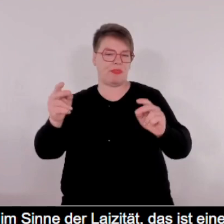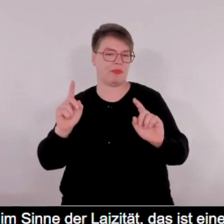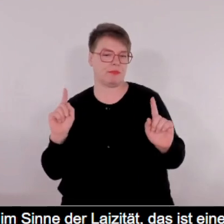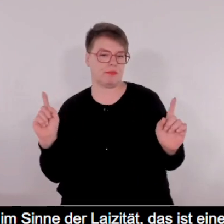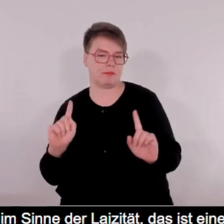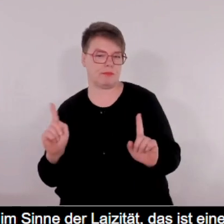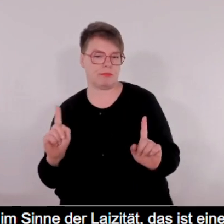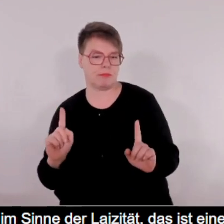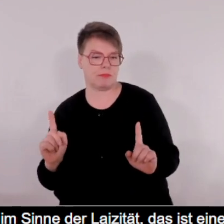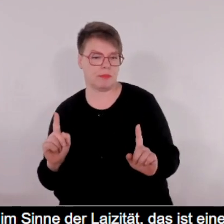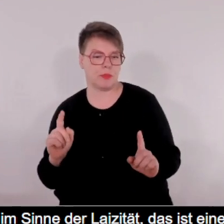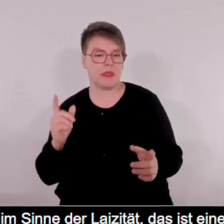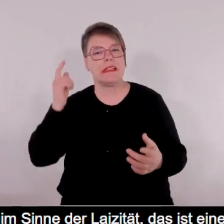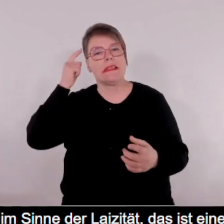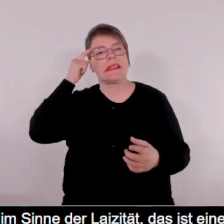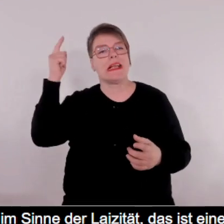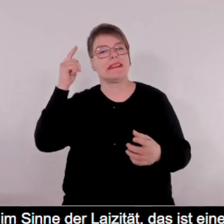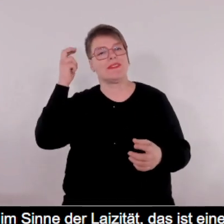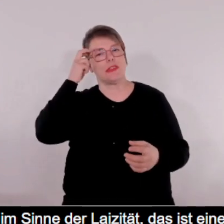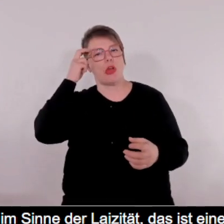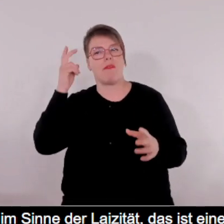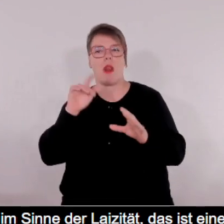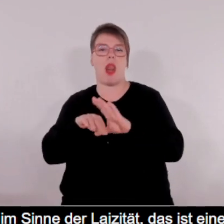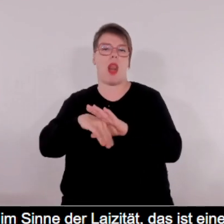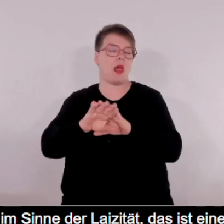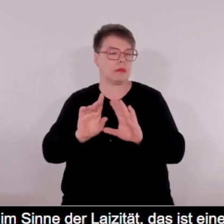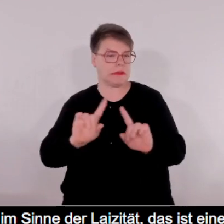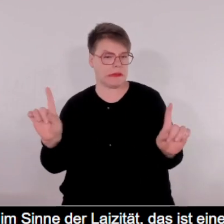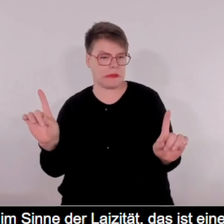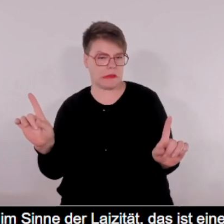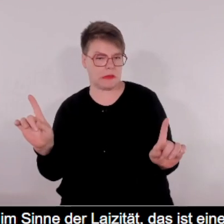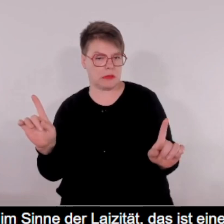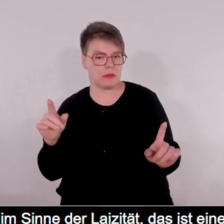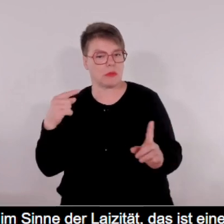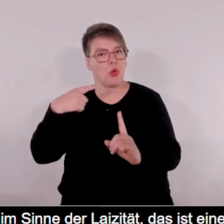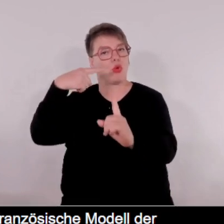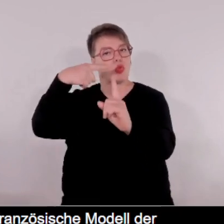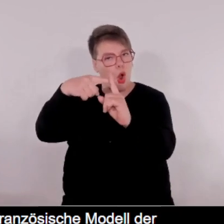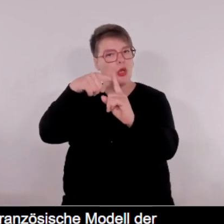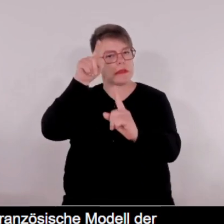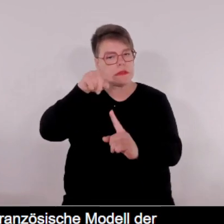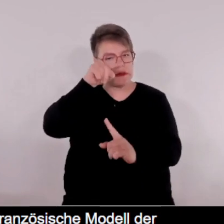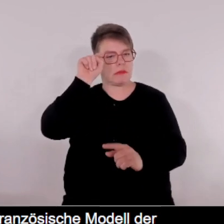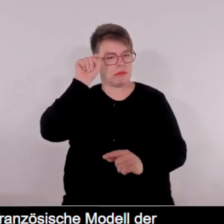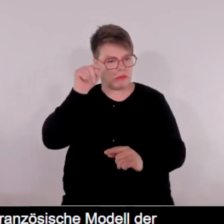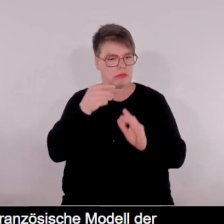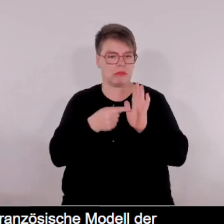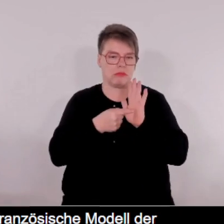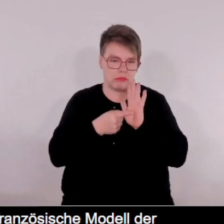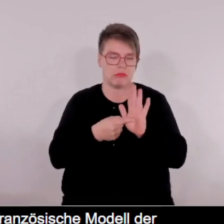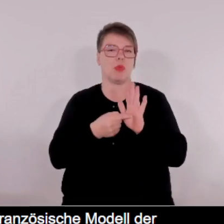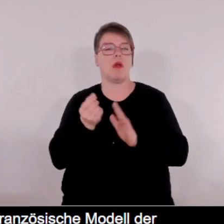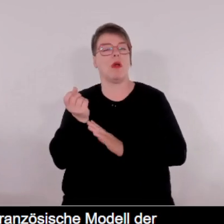getroffen wurde vom Bundesverwaltungsgericht, nicht nur eine rein formale oder eine auf Formalitäten abstellende Frage, Zulässigkeit oder Ähnliches, sondern